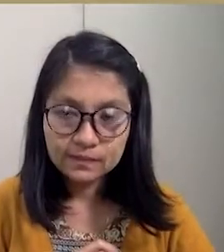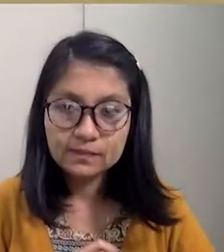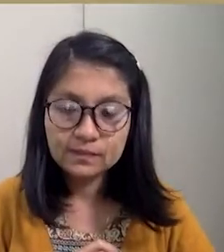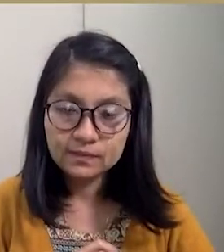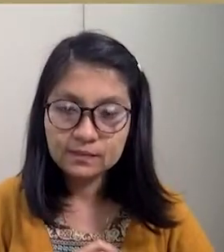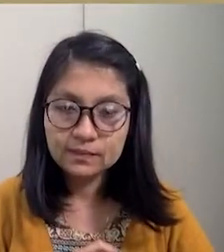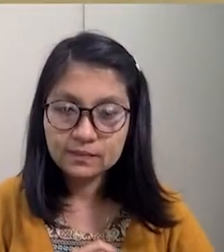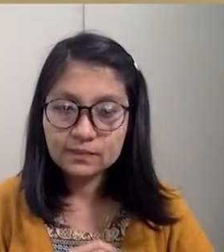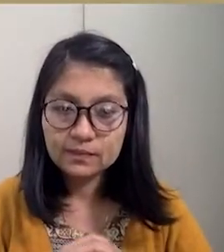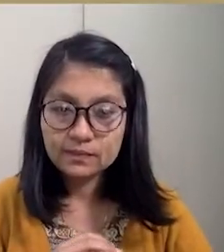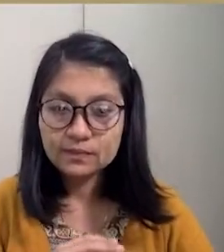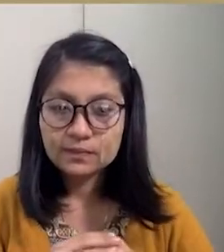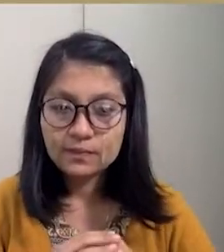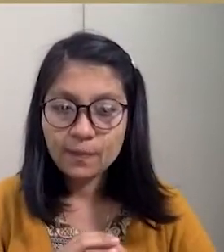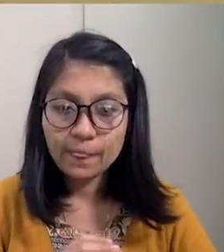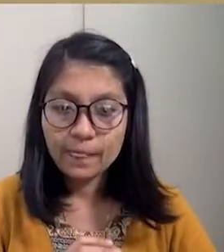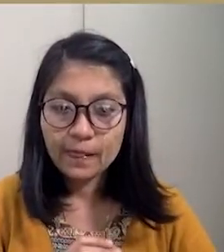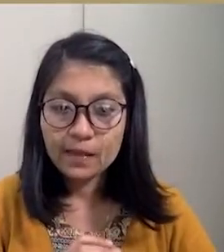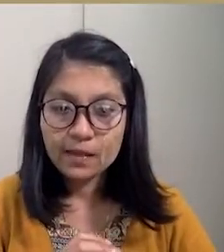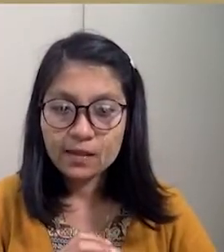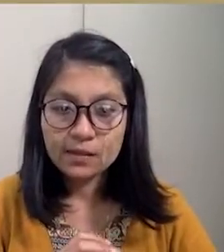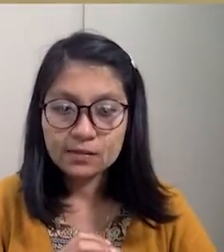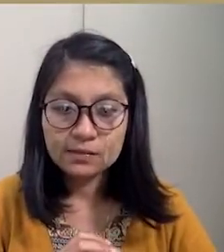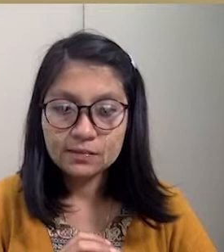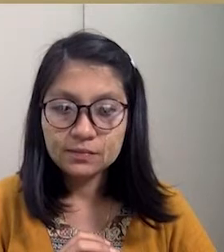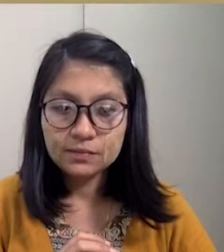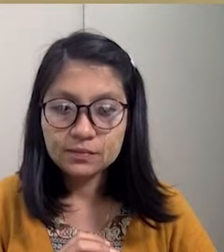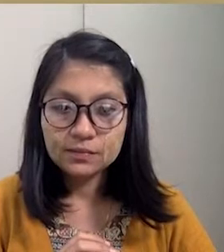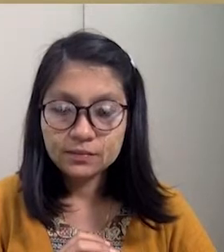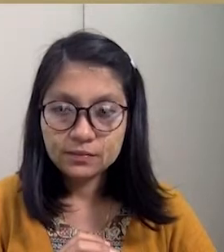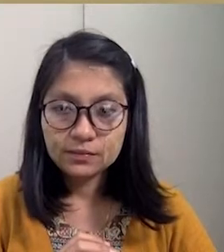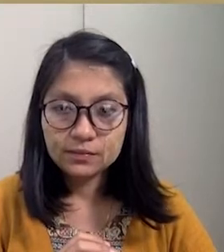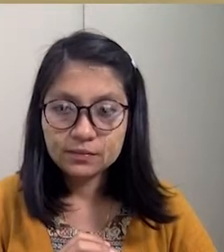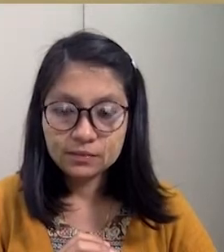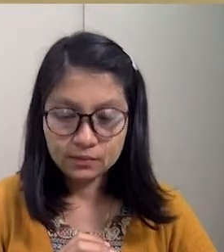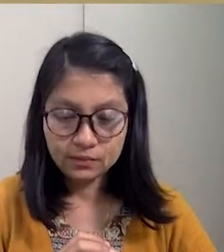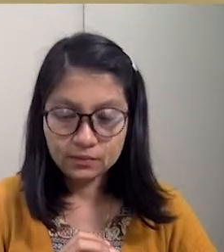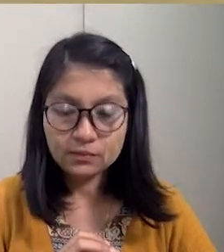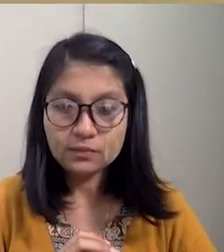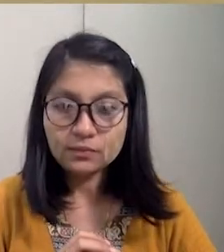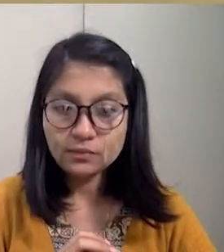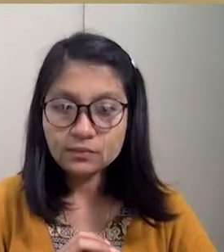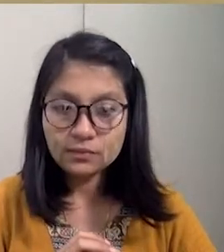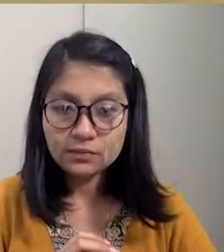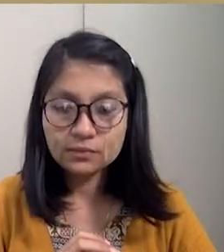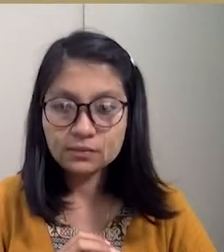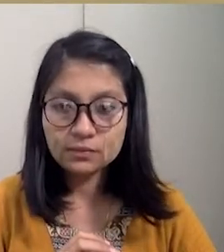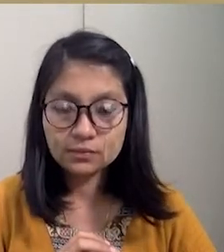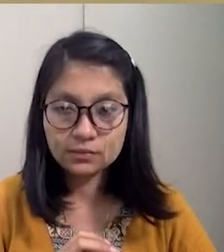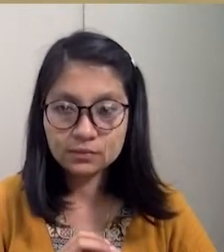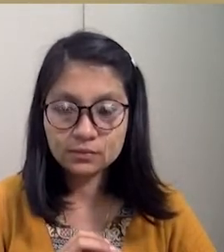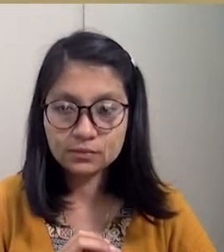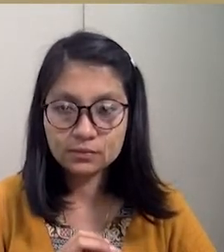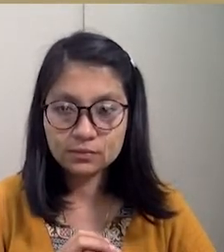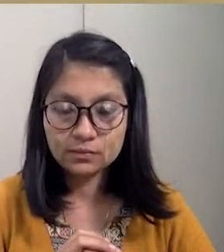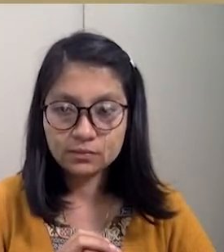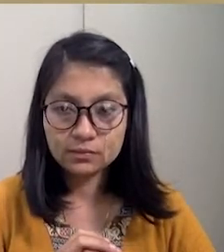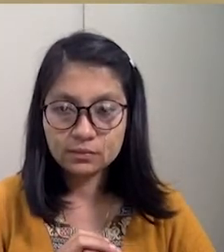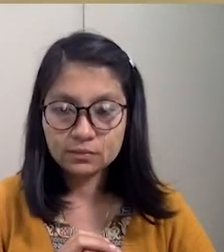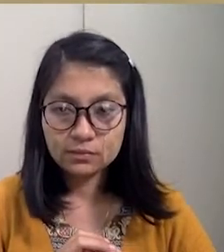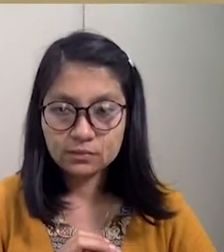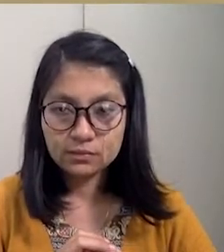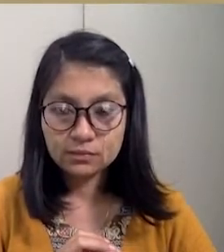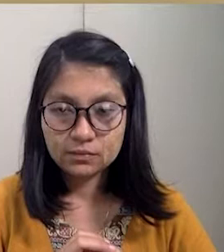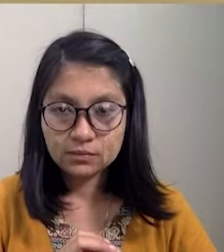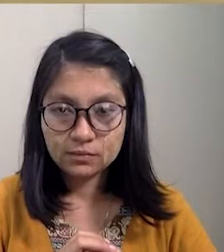လုံးမှာပဲဒီထိုင်းနိုင်ငံရဲ့ဒီအဲ့ပေါ့သူတို့ရဲ့အခုလက်ရှိကာဖျူးနဲ့ဒီလော့ဒေါင်းချထားတဲ့ဟာအဲ့ဒီအပေါ်မူတ